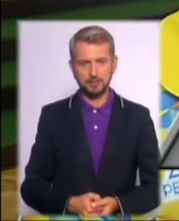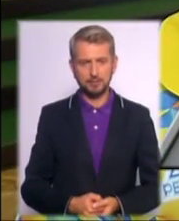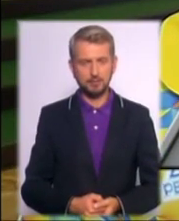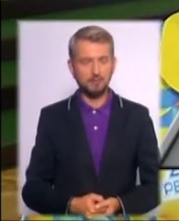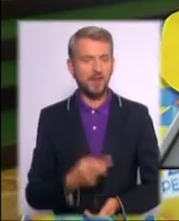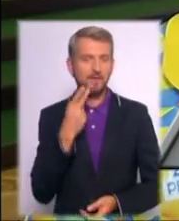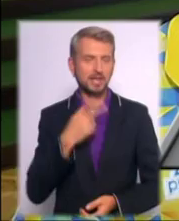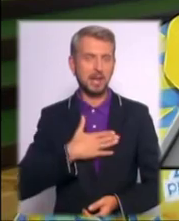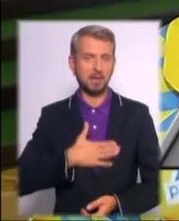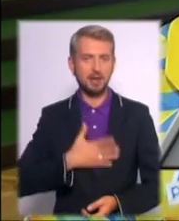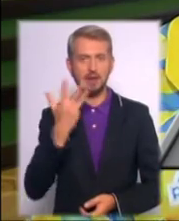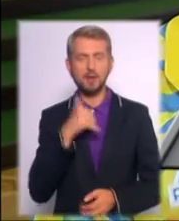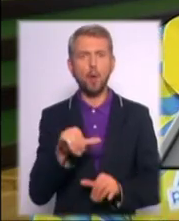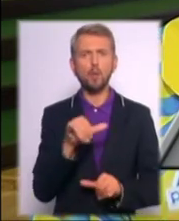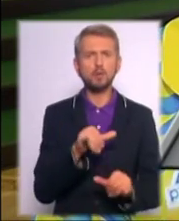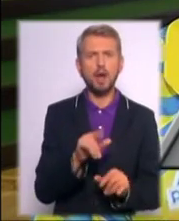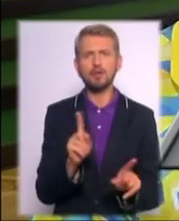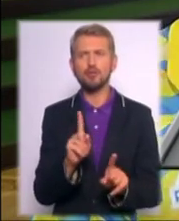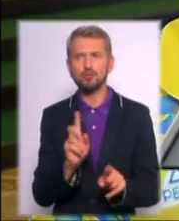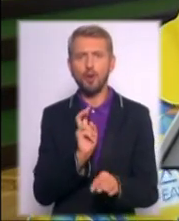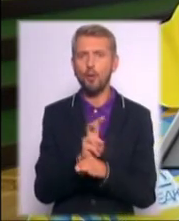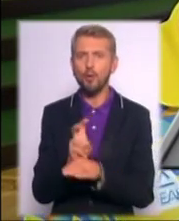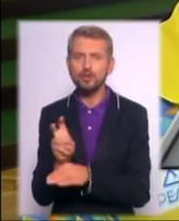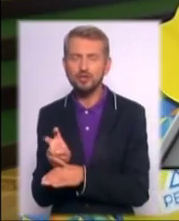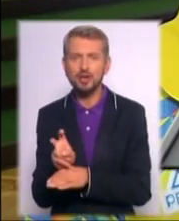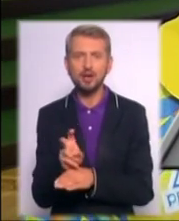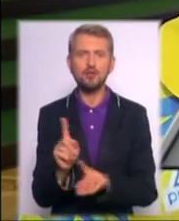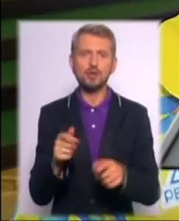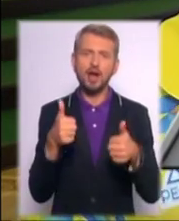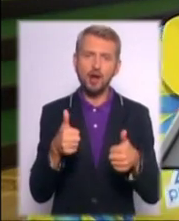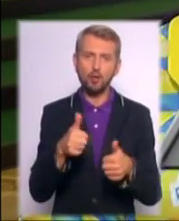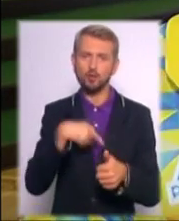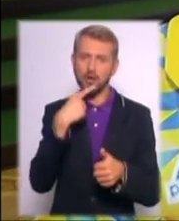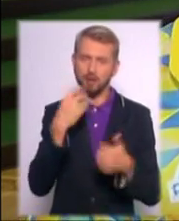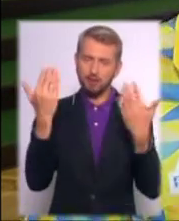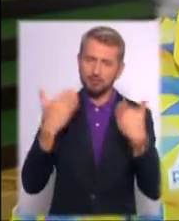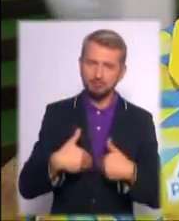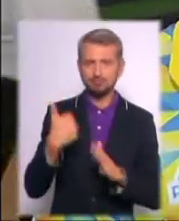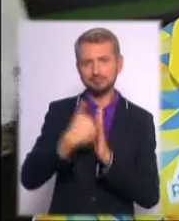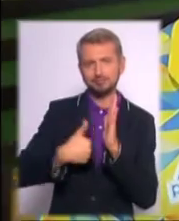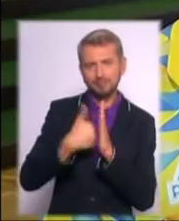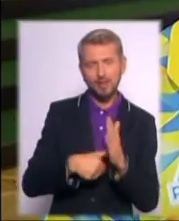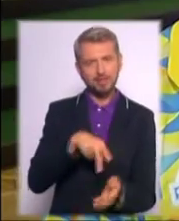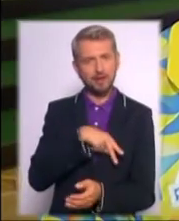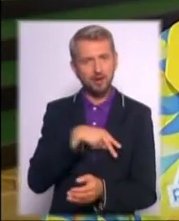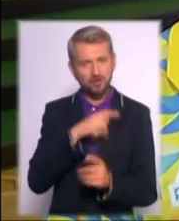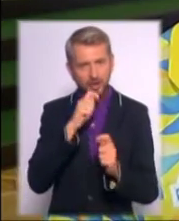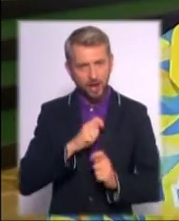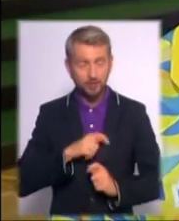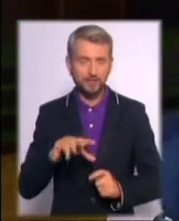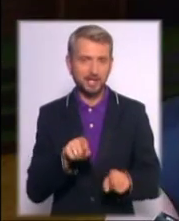Завжди приємно, коли куди-то, як-то, щось десь ходиш, десь щось хороше говорять, десь награждають, десь, ну, всі такі